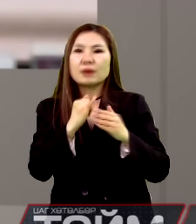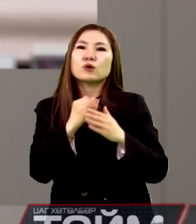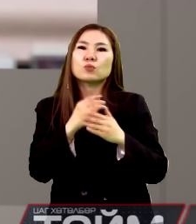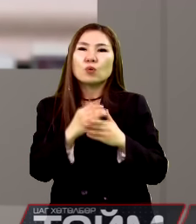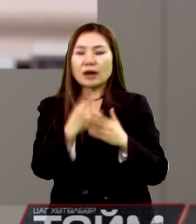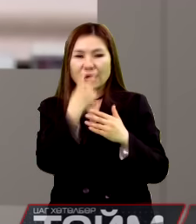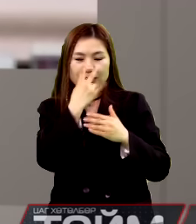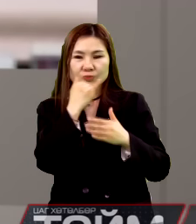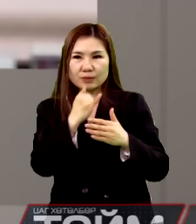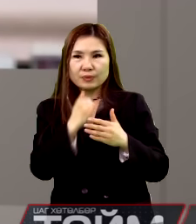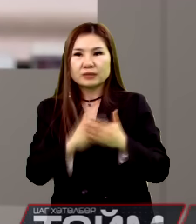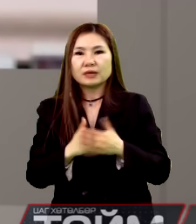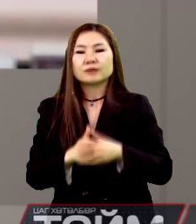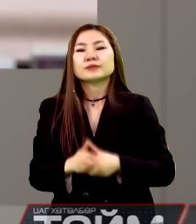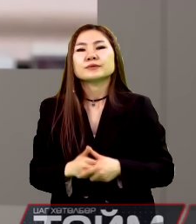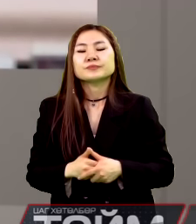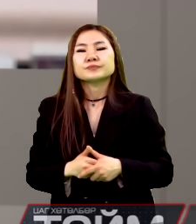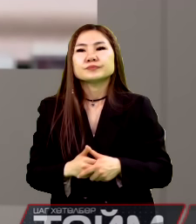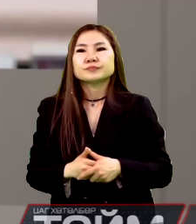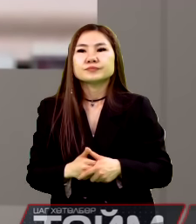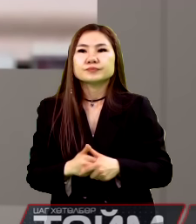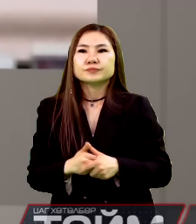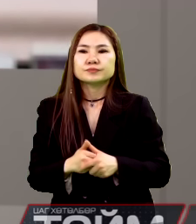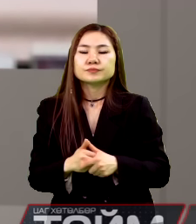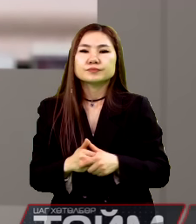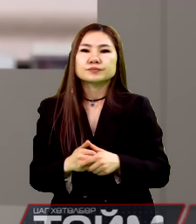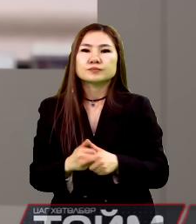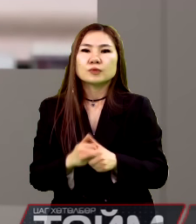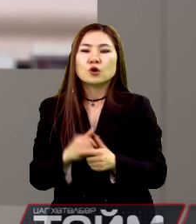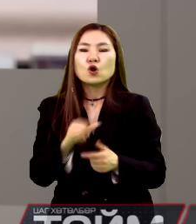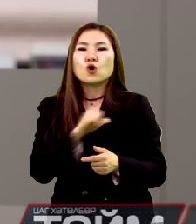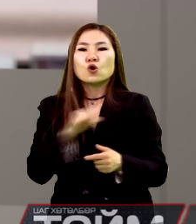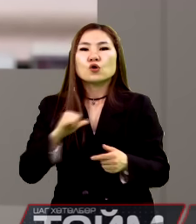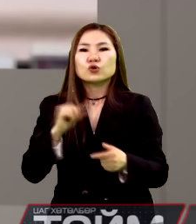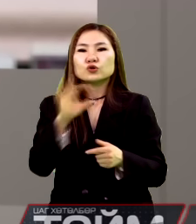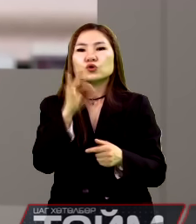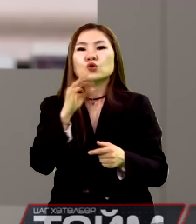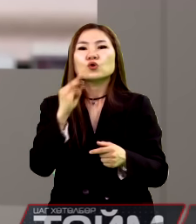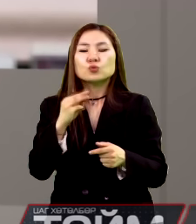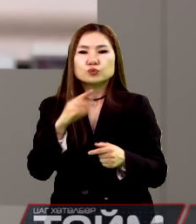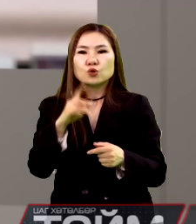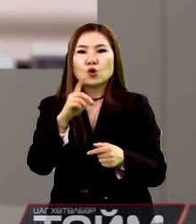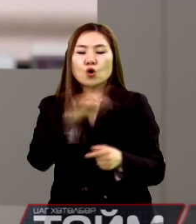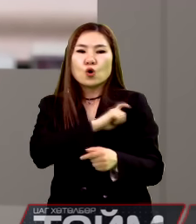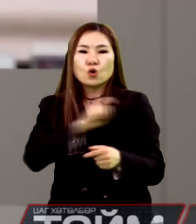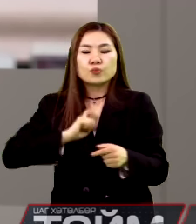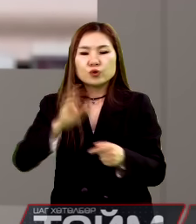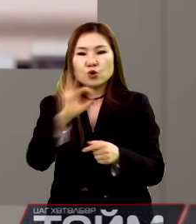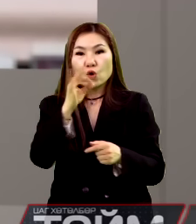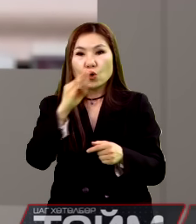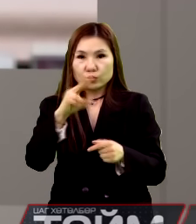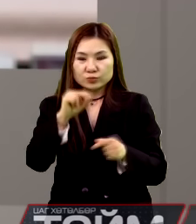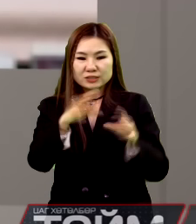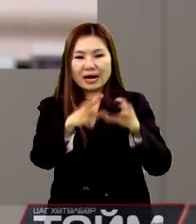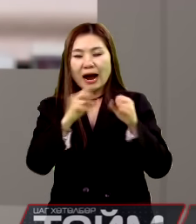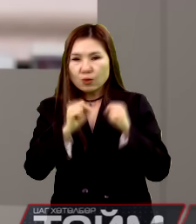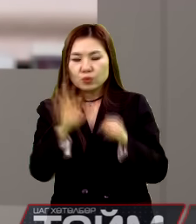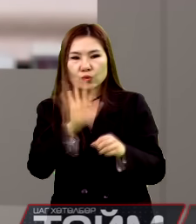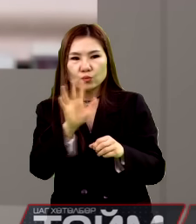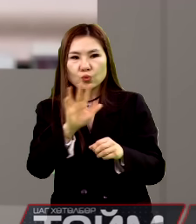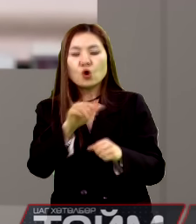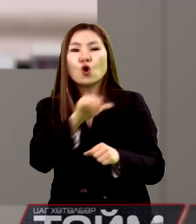гэд. Яг ингээд бас тавиад байгаа шаардлага зөв байгаа байхгүй. Тэгэхээр тэр хүний өмчийг одоо ямар хүний хувийн өмчийг хураана гэгүү. Тэгэхээр одоо